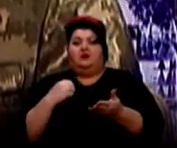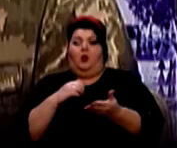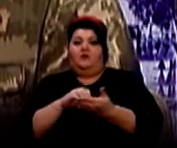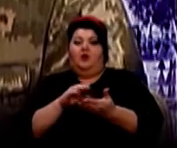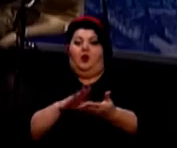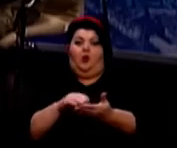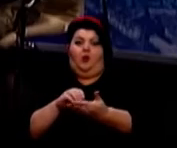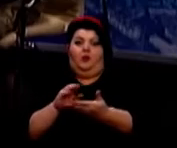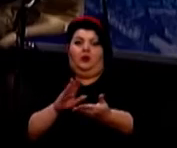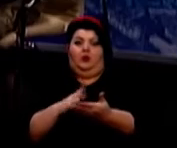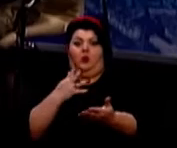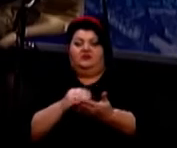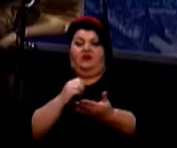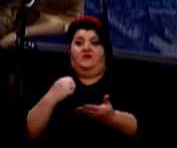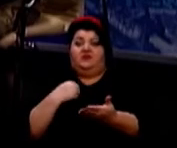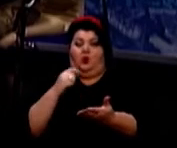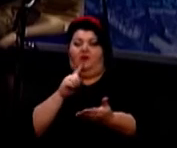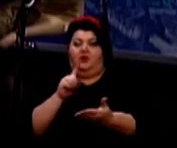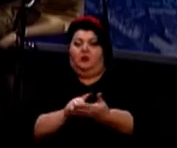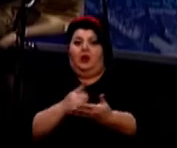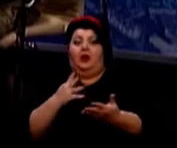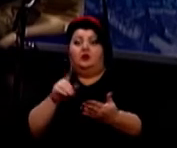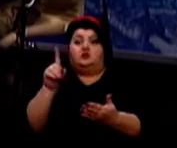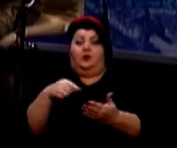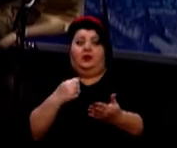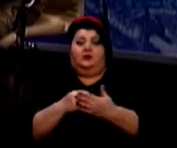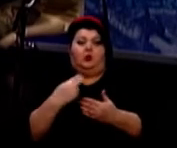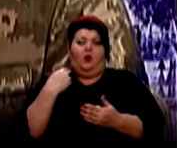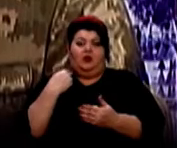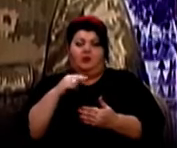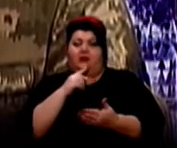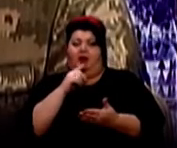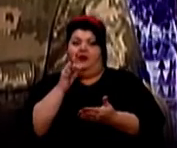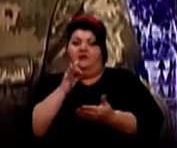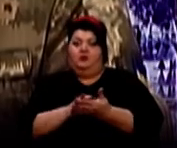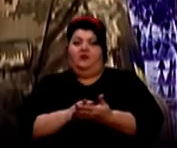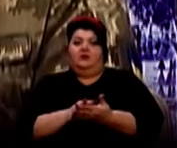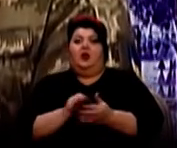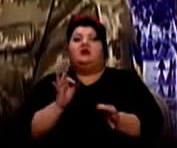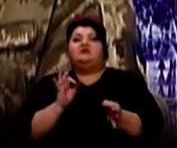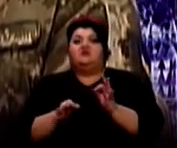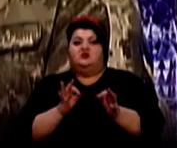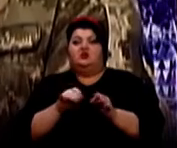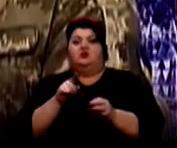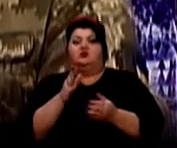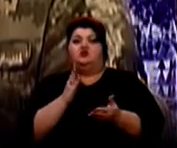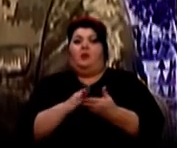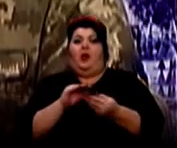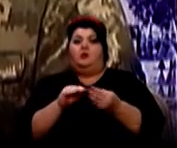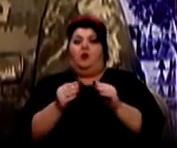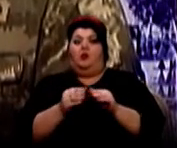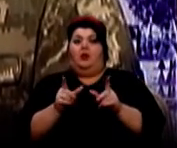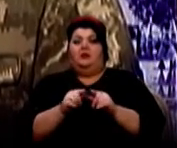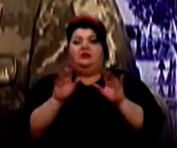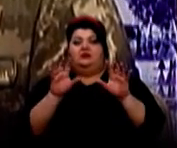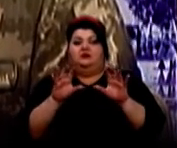військовий обов'язок. Але якщо вже притягнути до кримінальної відповідальності, то, звичайно, ті, що мають проблеми з законом в